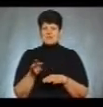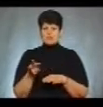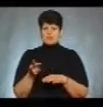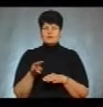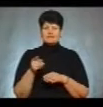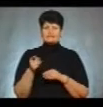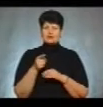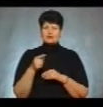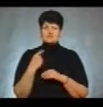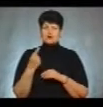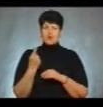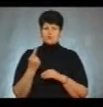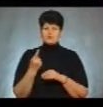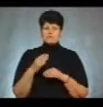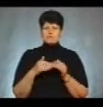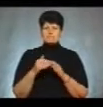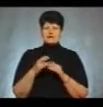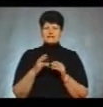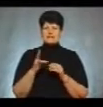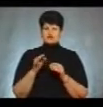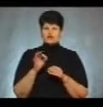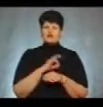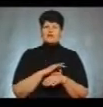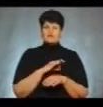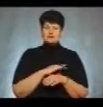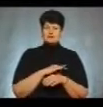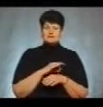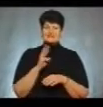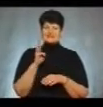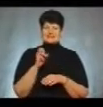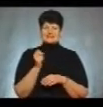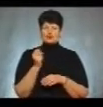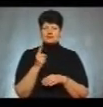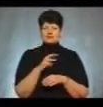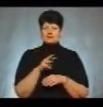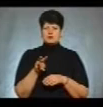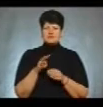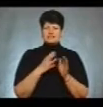Тернопільська область практично використала 311 мільйонів, це